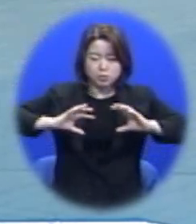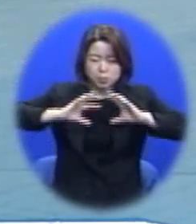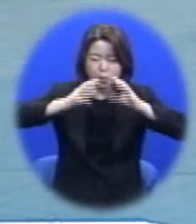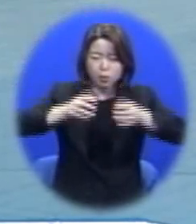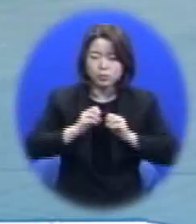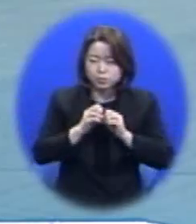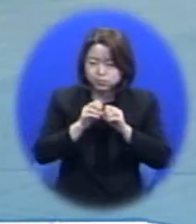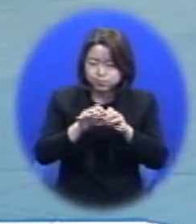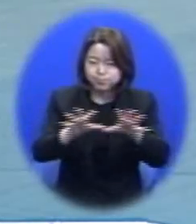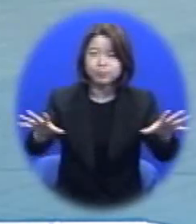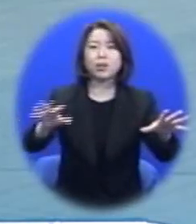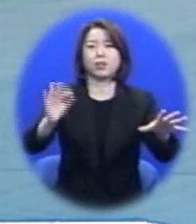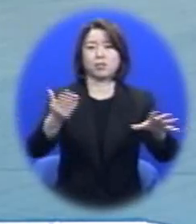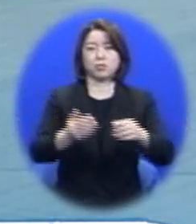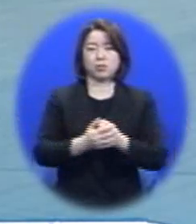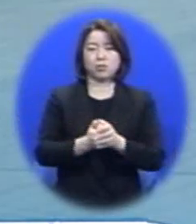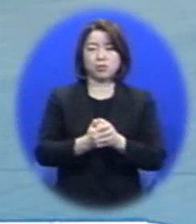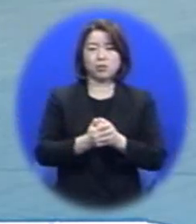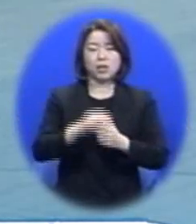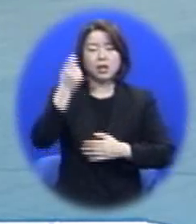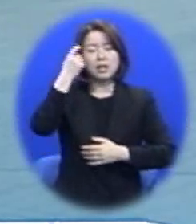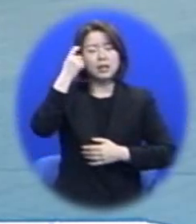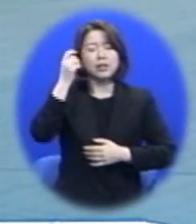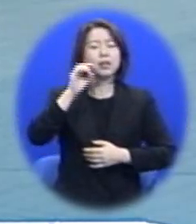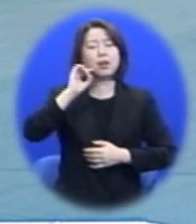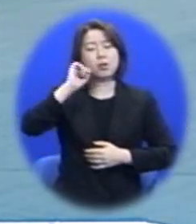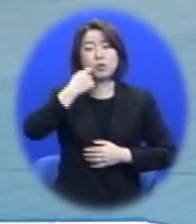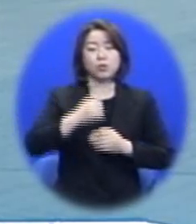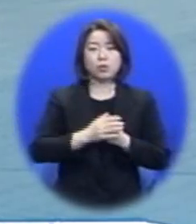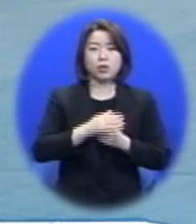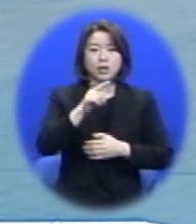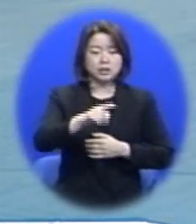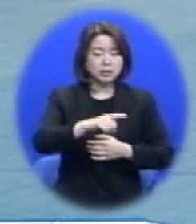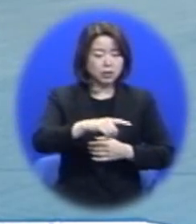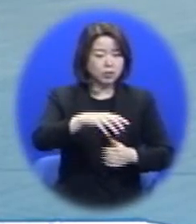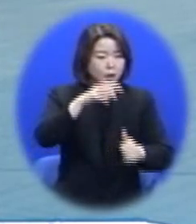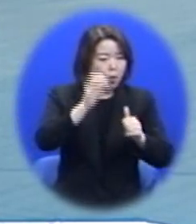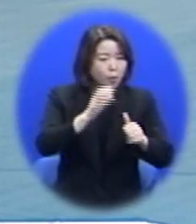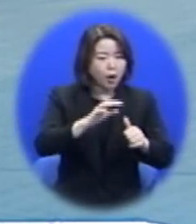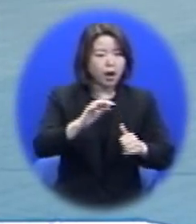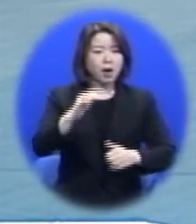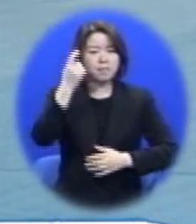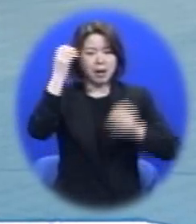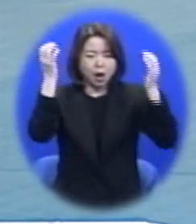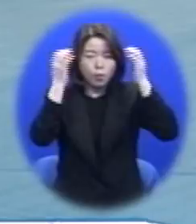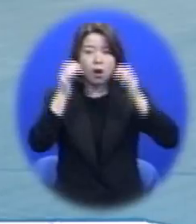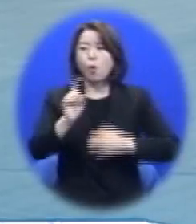도무지 상상이 안 돼요. 그런 핍박과 고난을 무슨 수로 이겼냐 말입니다.